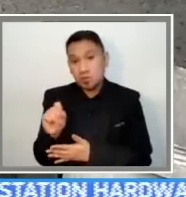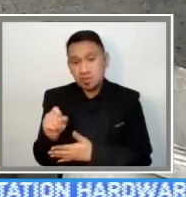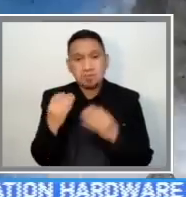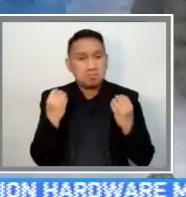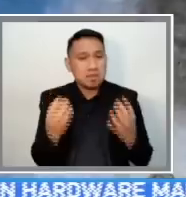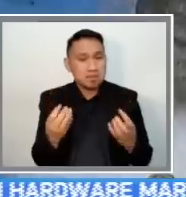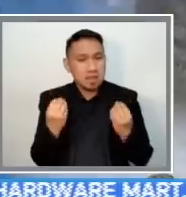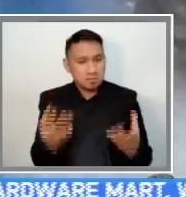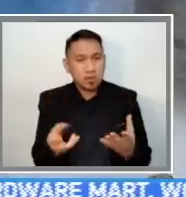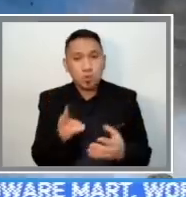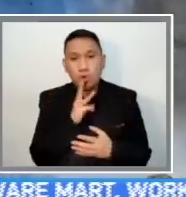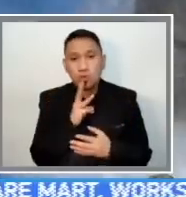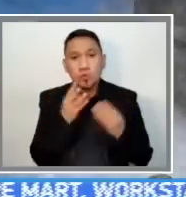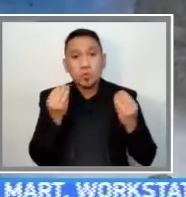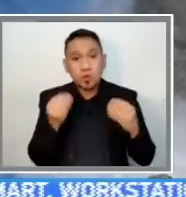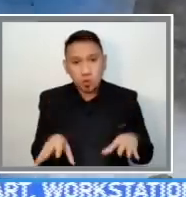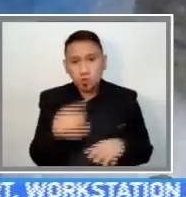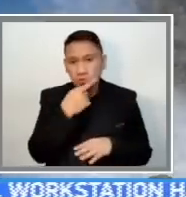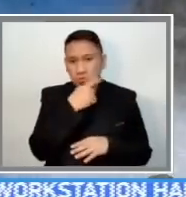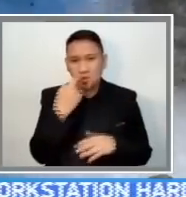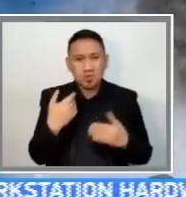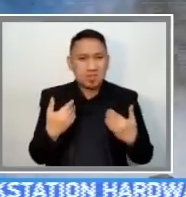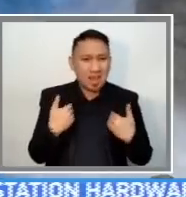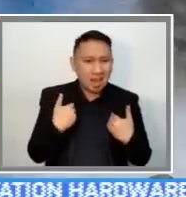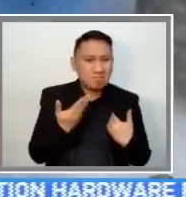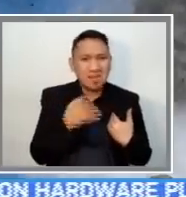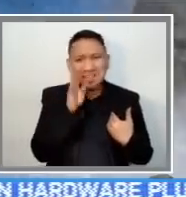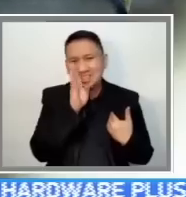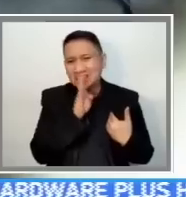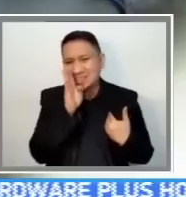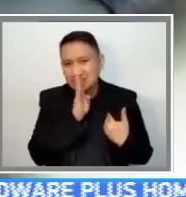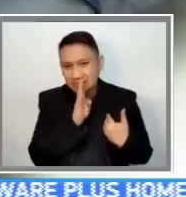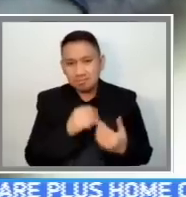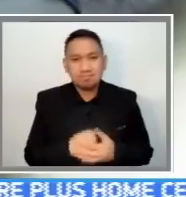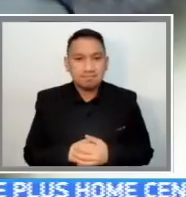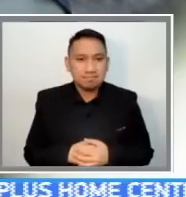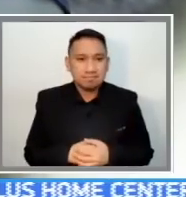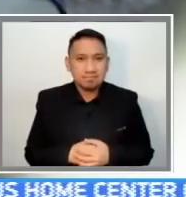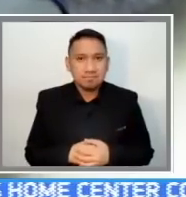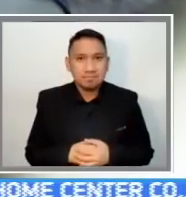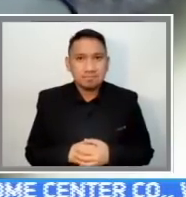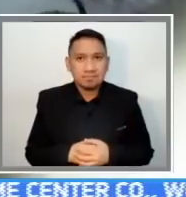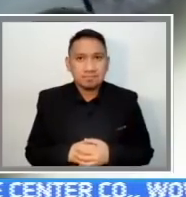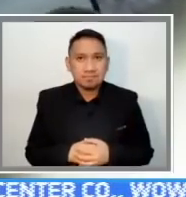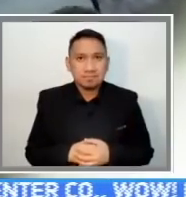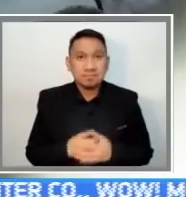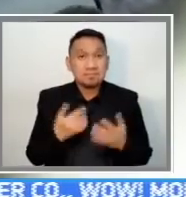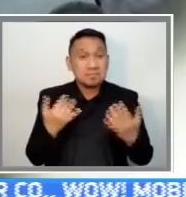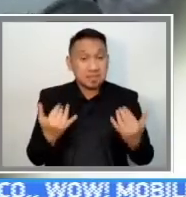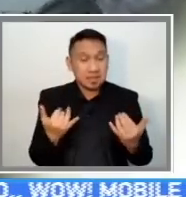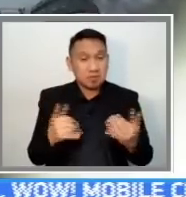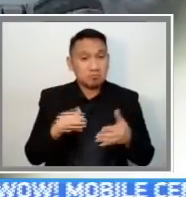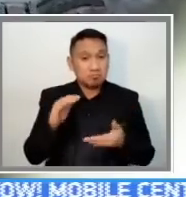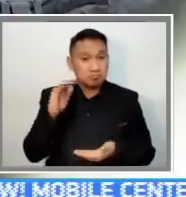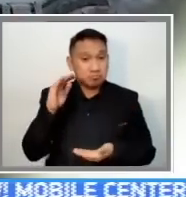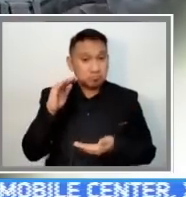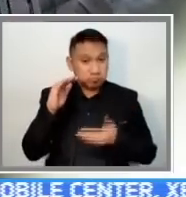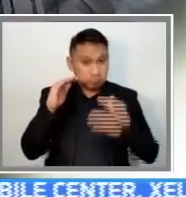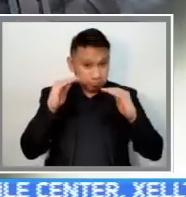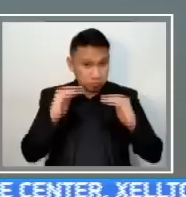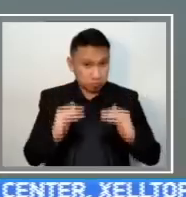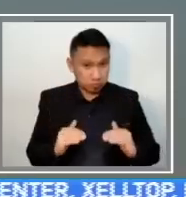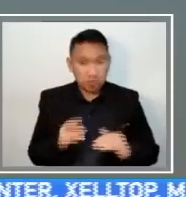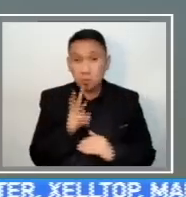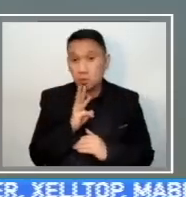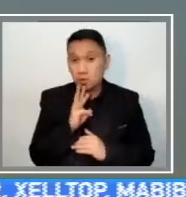nawawala dahil sa mga leak bago pa man ito makarating sa La Mesa Dam. Dahil naman sa pagbaba ng water level sa La Mesa Dam, unti-unti